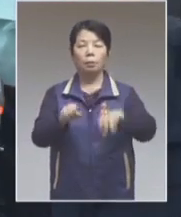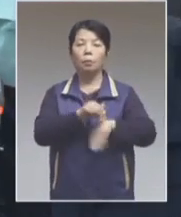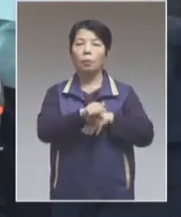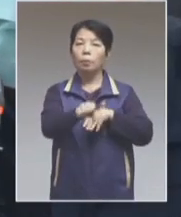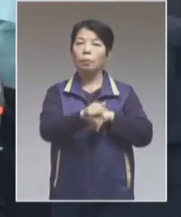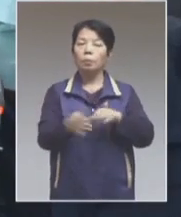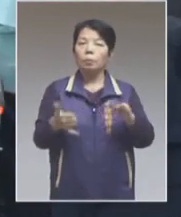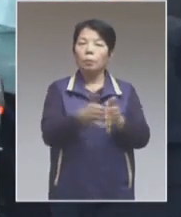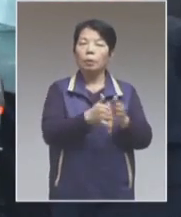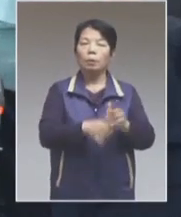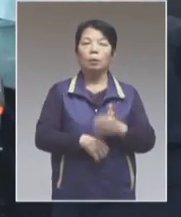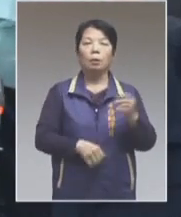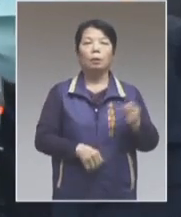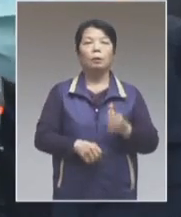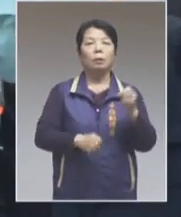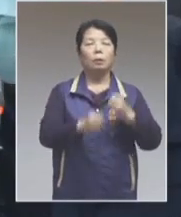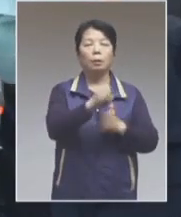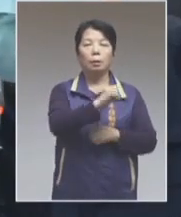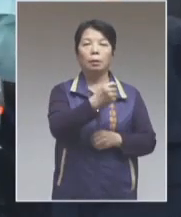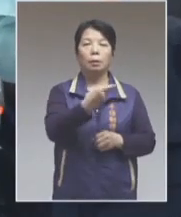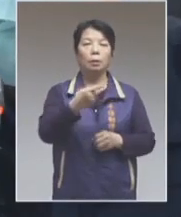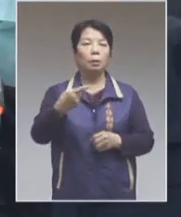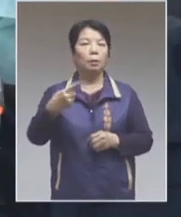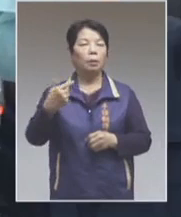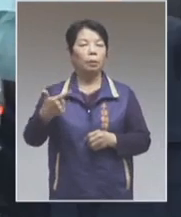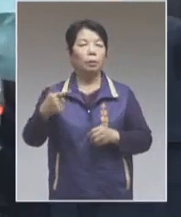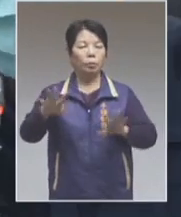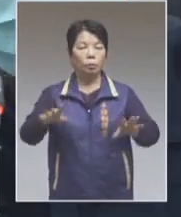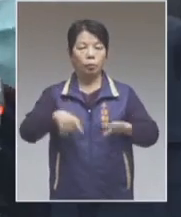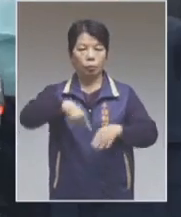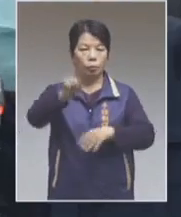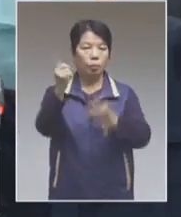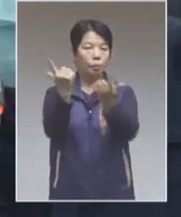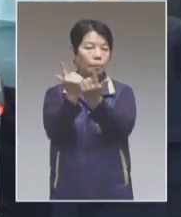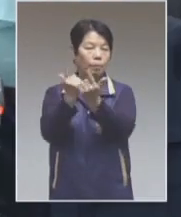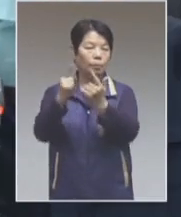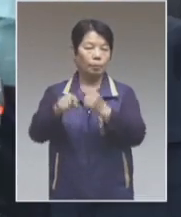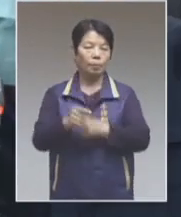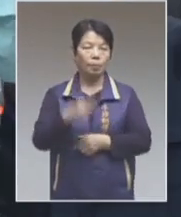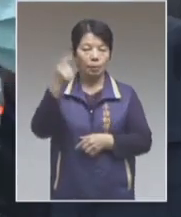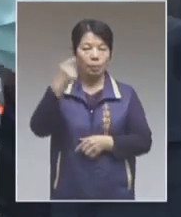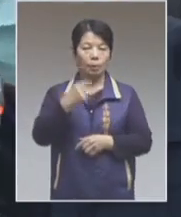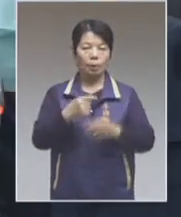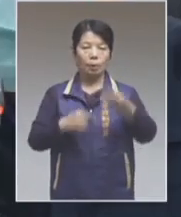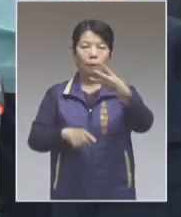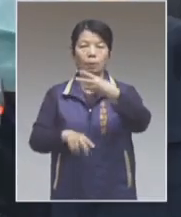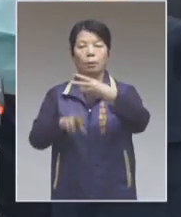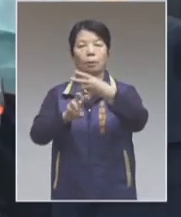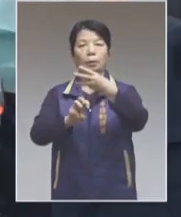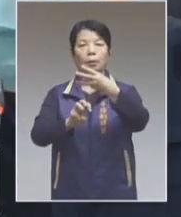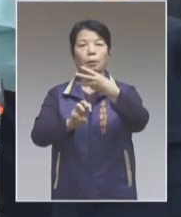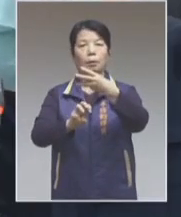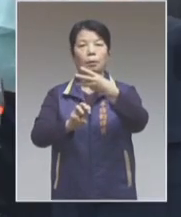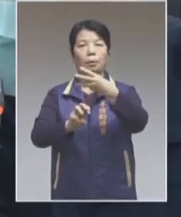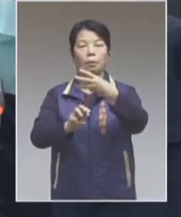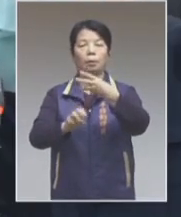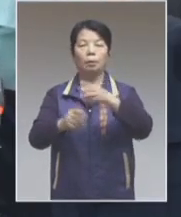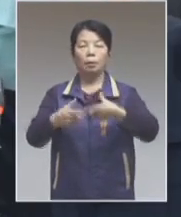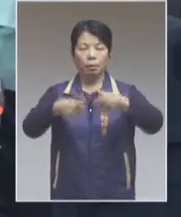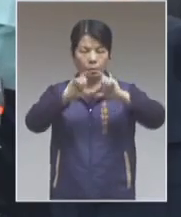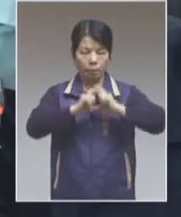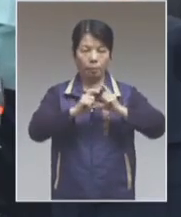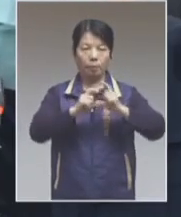啊，0116车次第六车厢7A到台北。那在隔天啊，大概11点有搭乘高